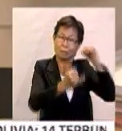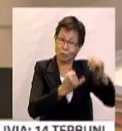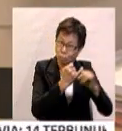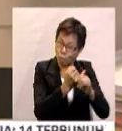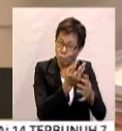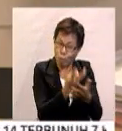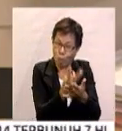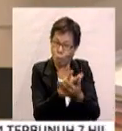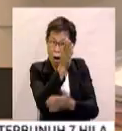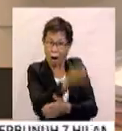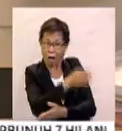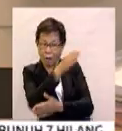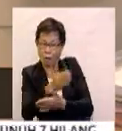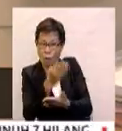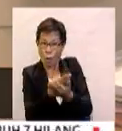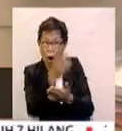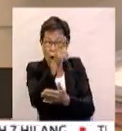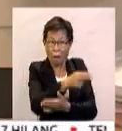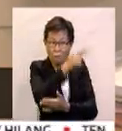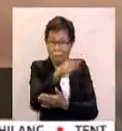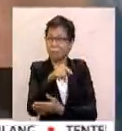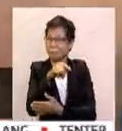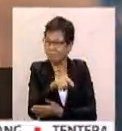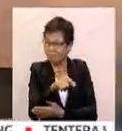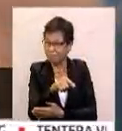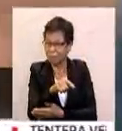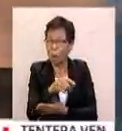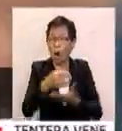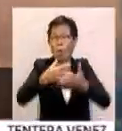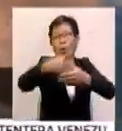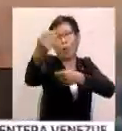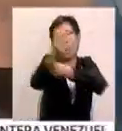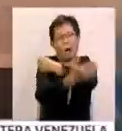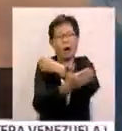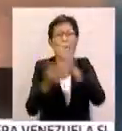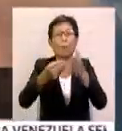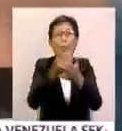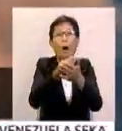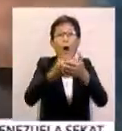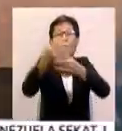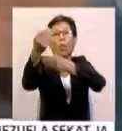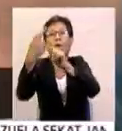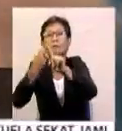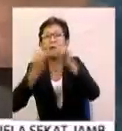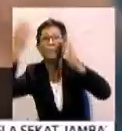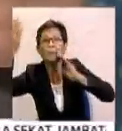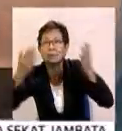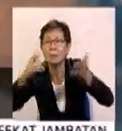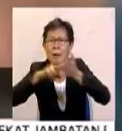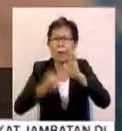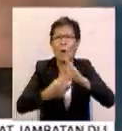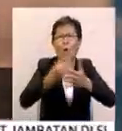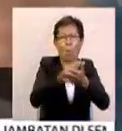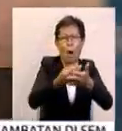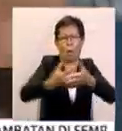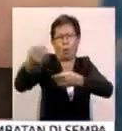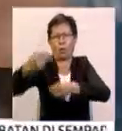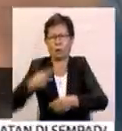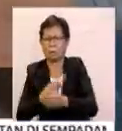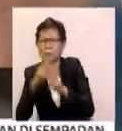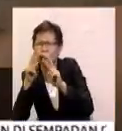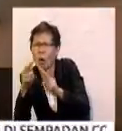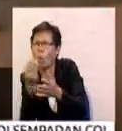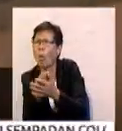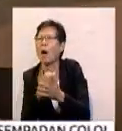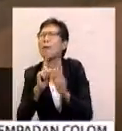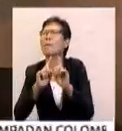mana wang haram ni yang dicakap ini yang pengaliran keluar daripada Malaysia. Bila keluar ini, sudah barang pasti kita nak melihat ke mana